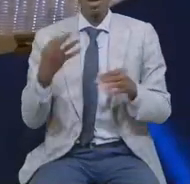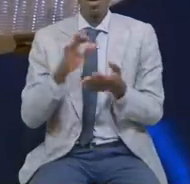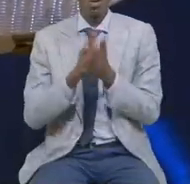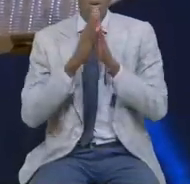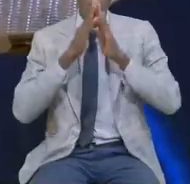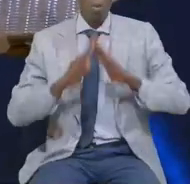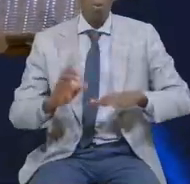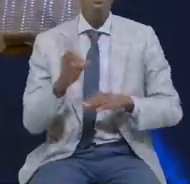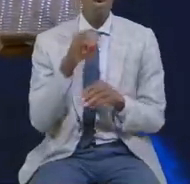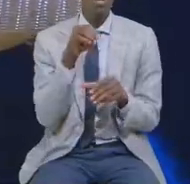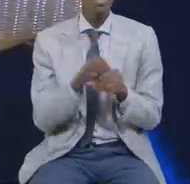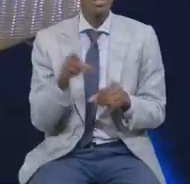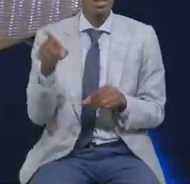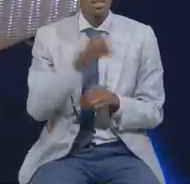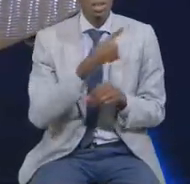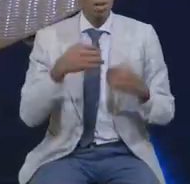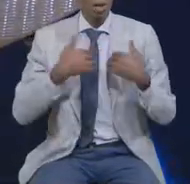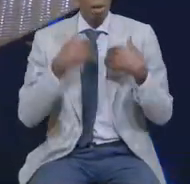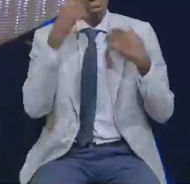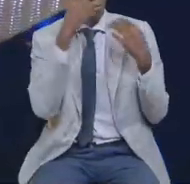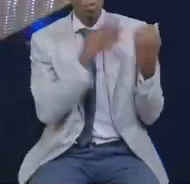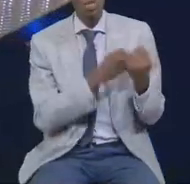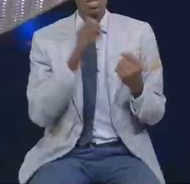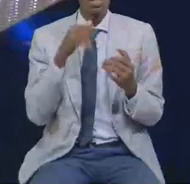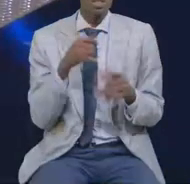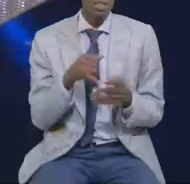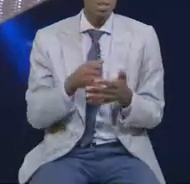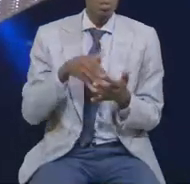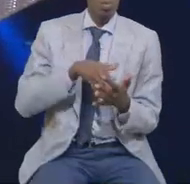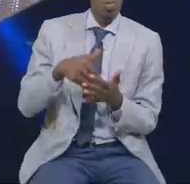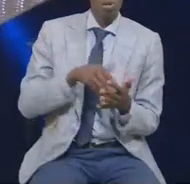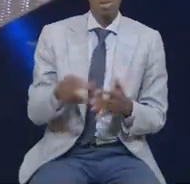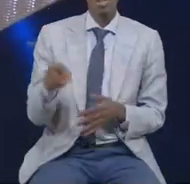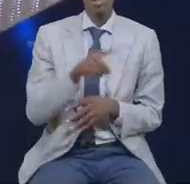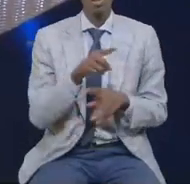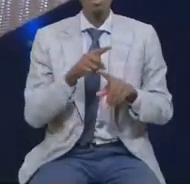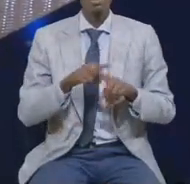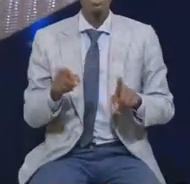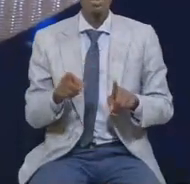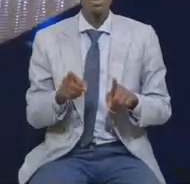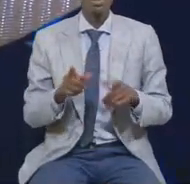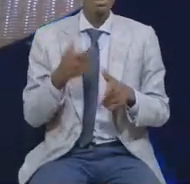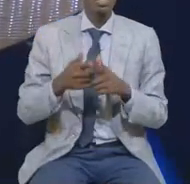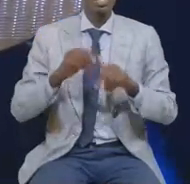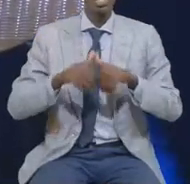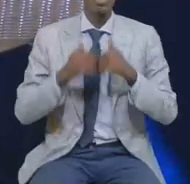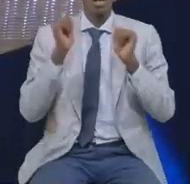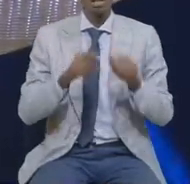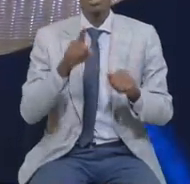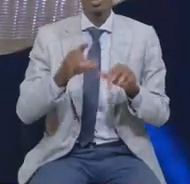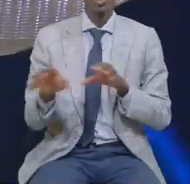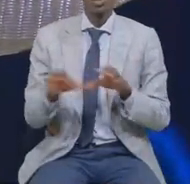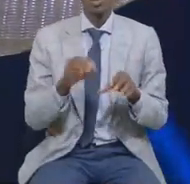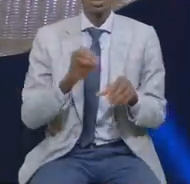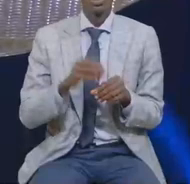en sûreté que dans une contrée paisible, que feras-tu sur les rives orgueilleuse